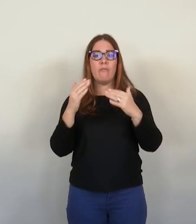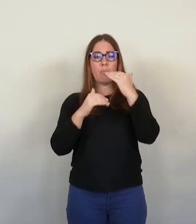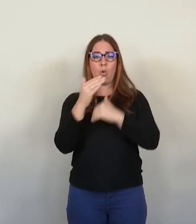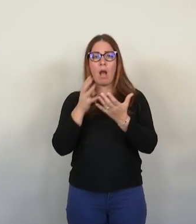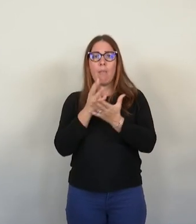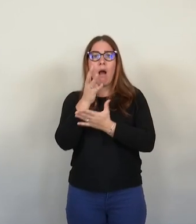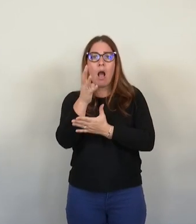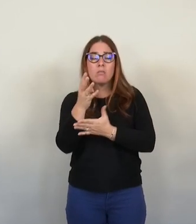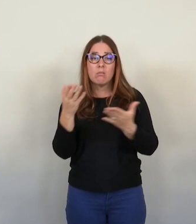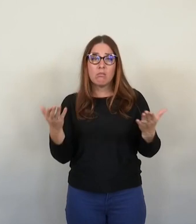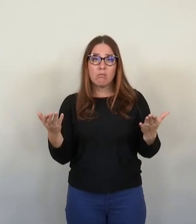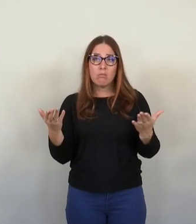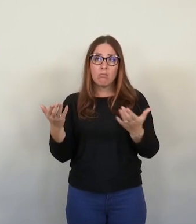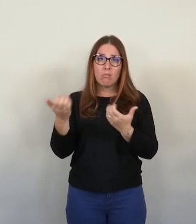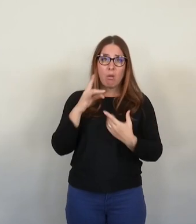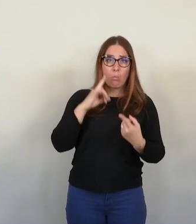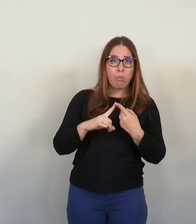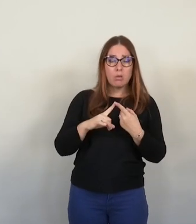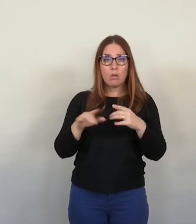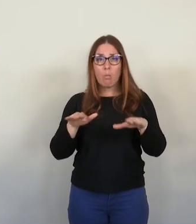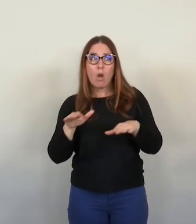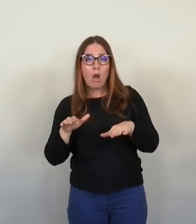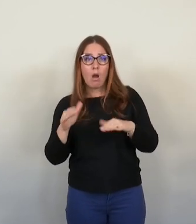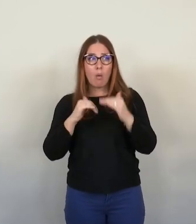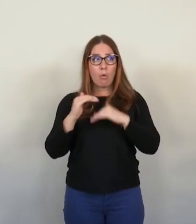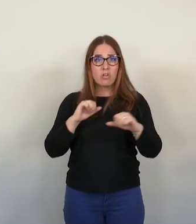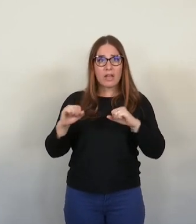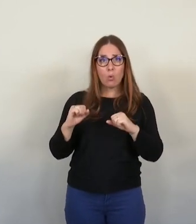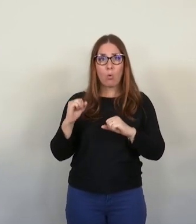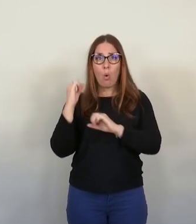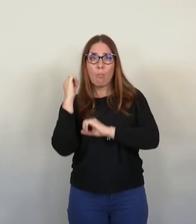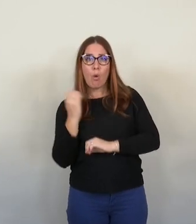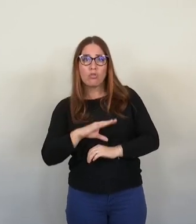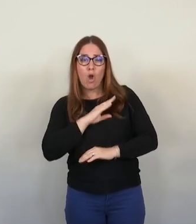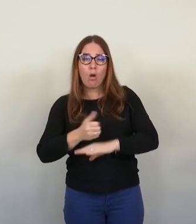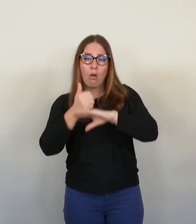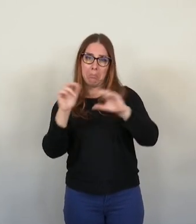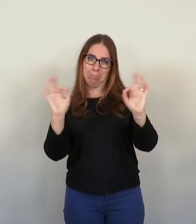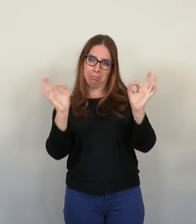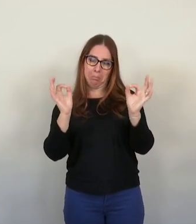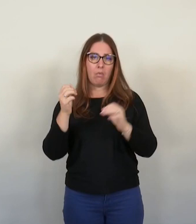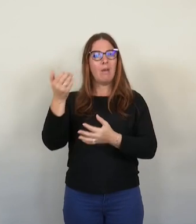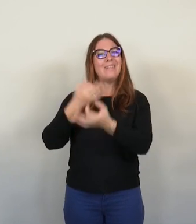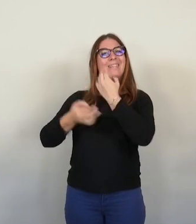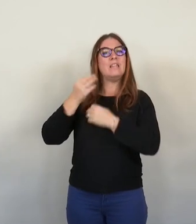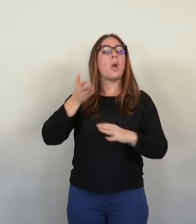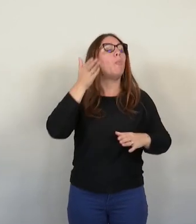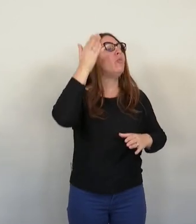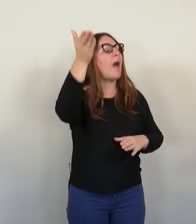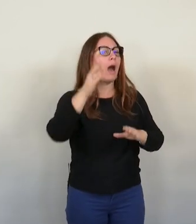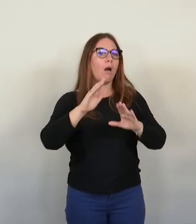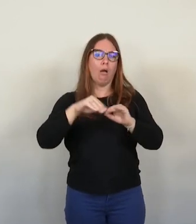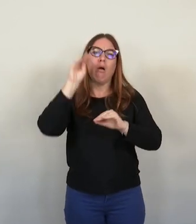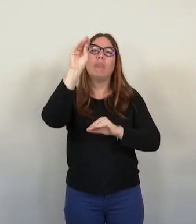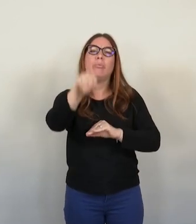propose en revanche ni objectif ni moyen ni plan d'action ni porteur de projet identifié vous nous dites que tout cela viendra ultérieurement